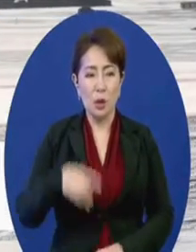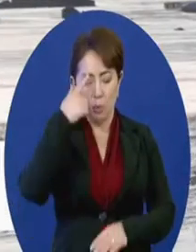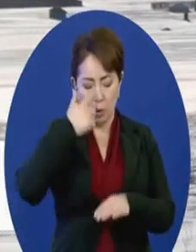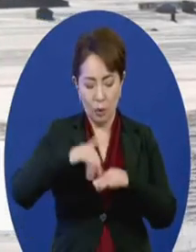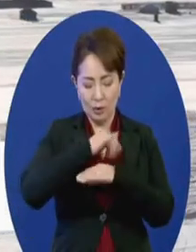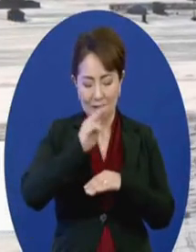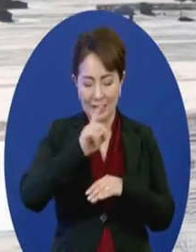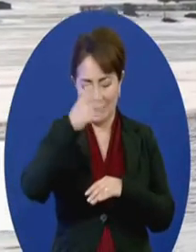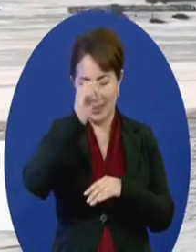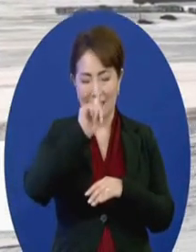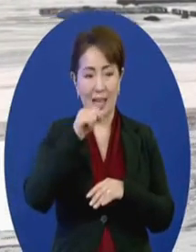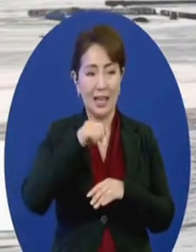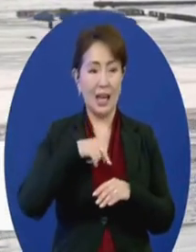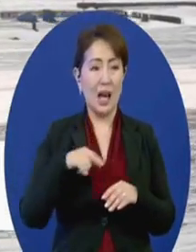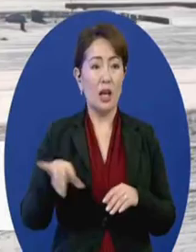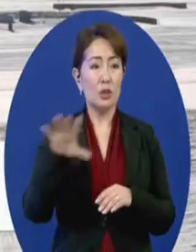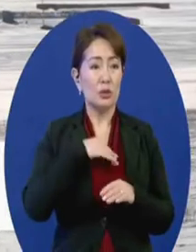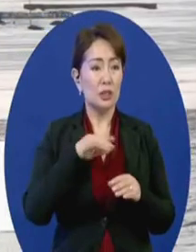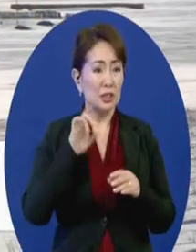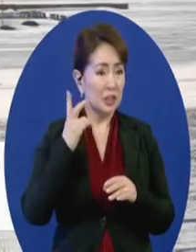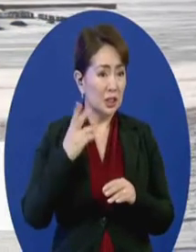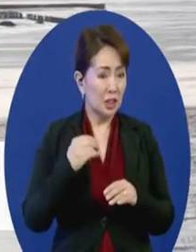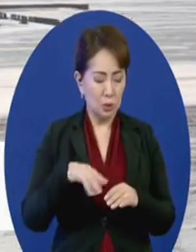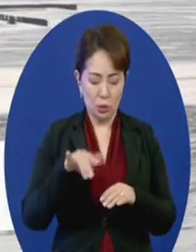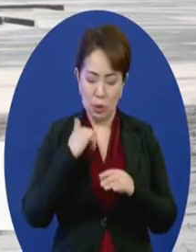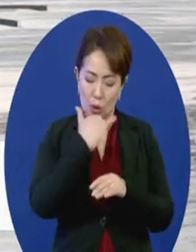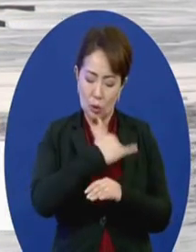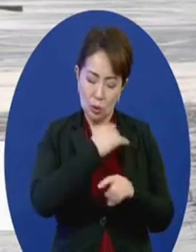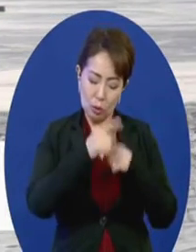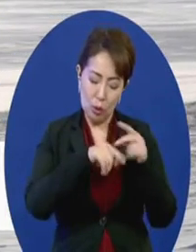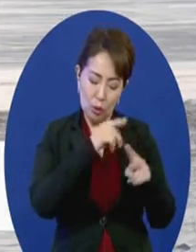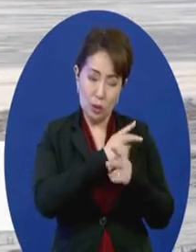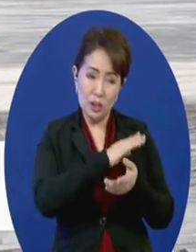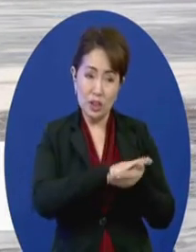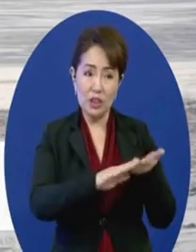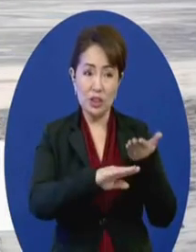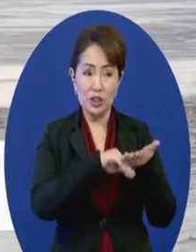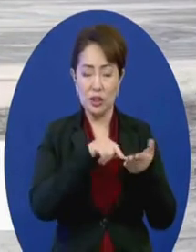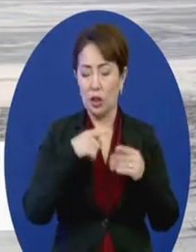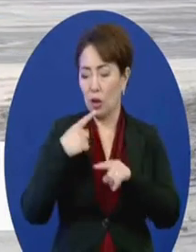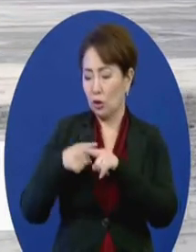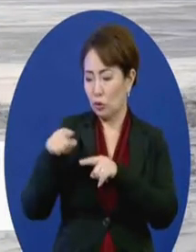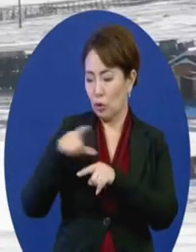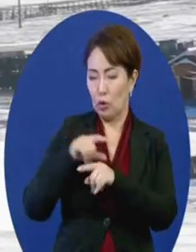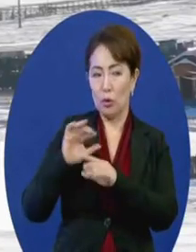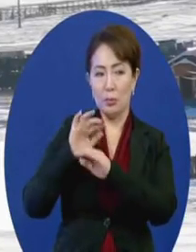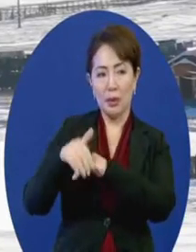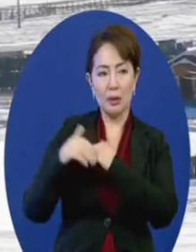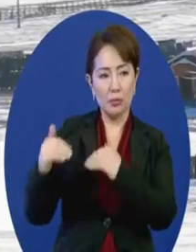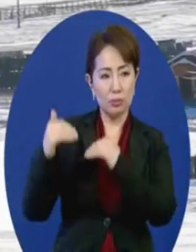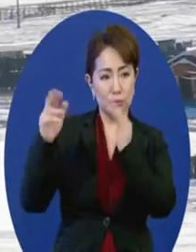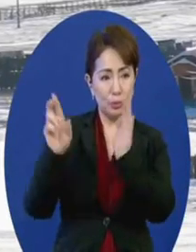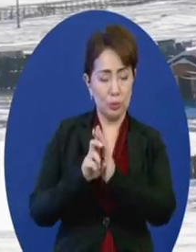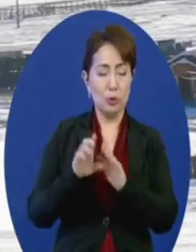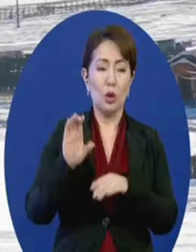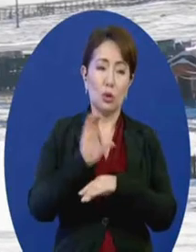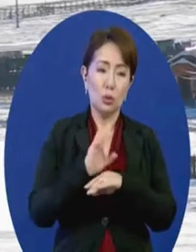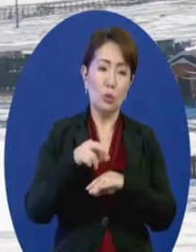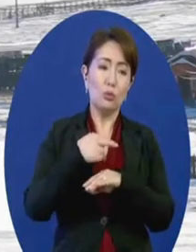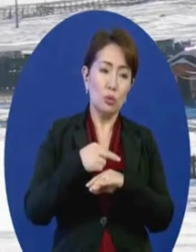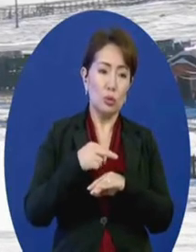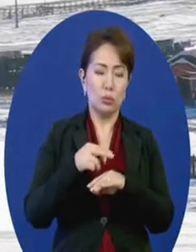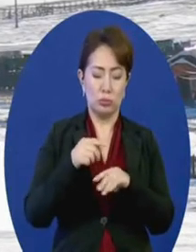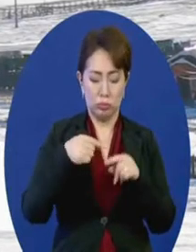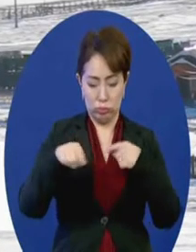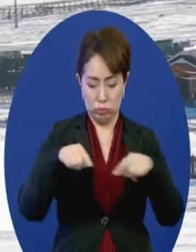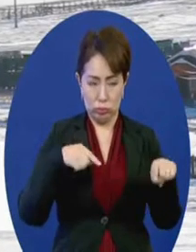Монгол улсын засаг захиргаа нутаг дэвсгэрийн нэгж түүний удирдлагын тухай хуулийг шинжилснээр орон нутаг бие даан хөгжих боломжтой болсон юм. Сум, дүүргэн, орон